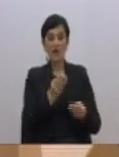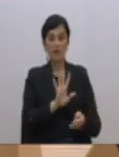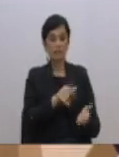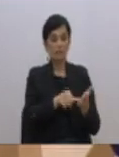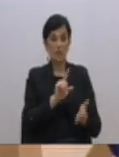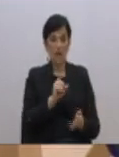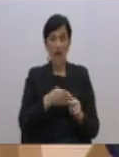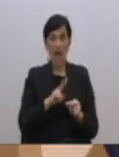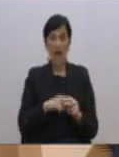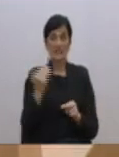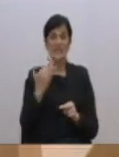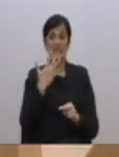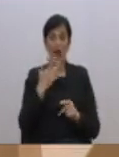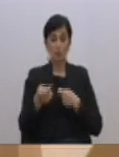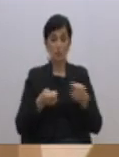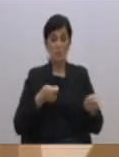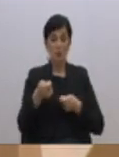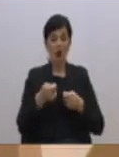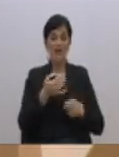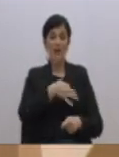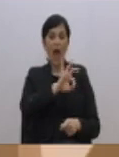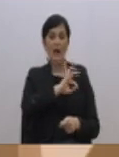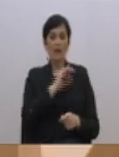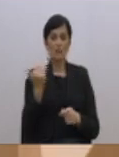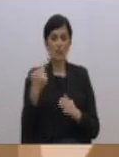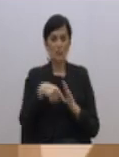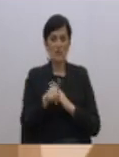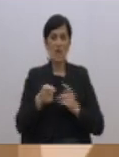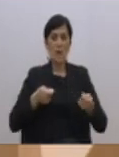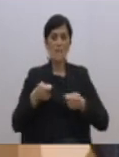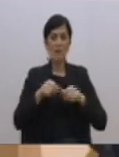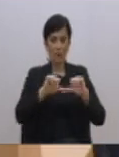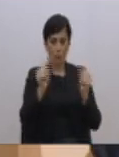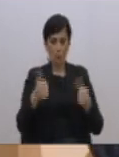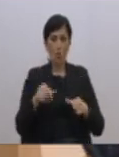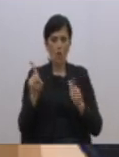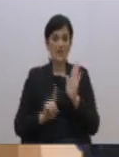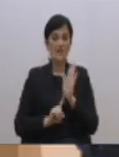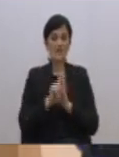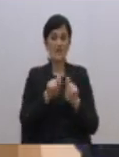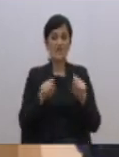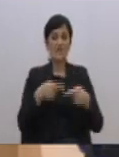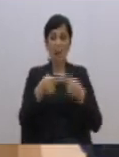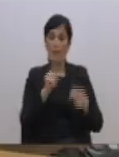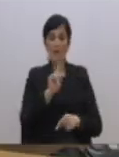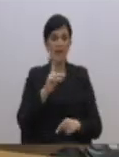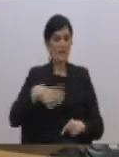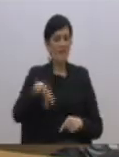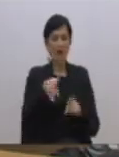ეს არის ნაცური მართლობა და ეს არის აგენტების მიერ მართლობის ფორმა, რომელიც დამკვიდრებაც უნდა და ამ ქვეყანაში ეს არ